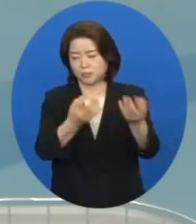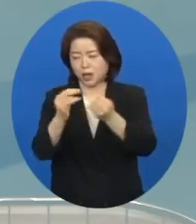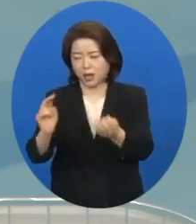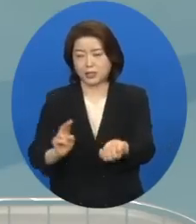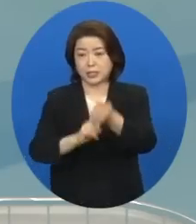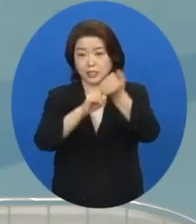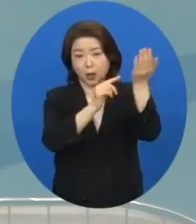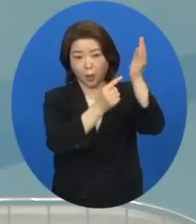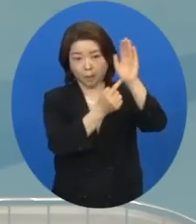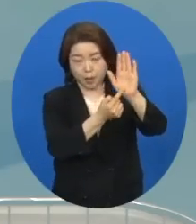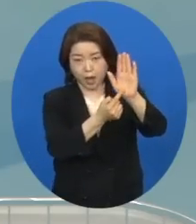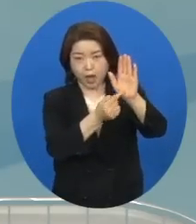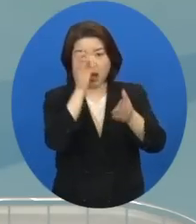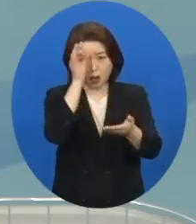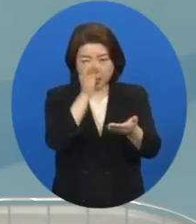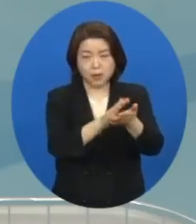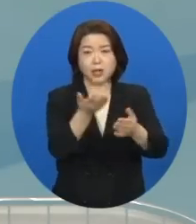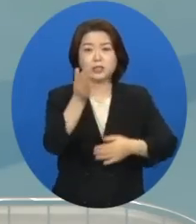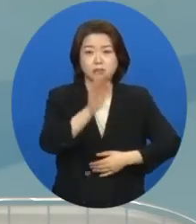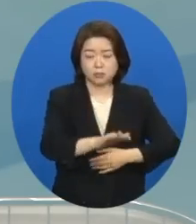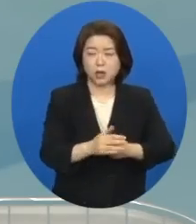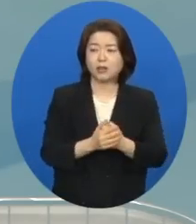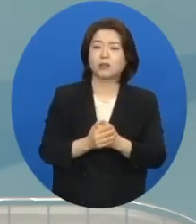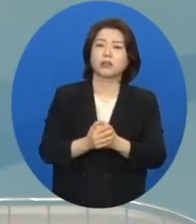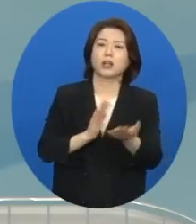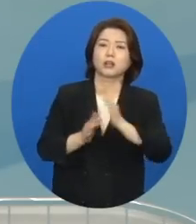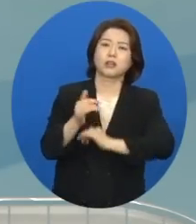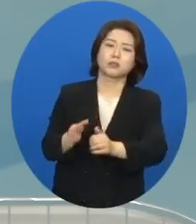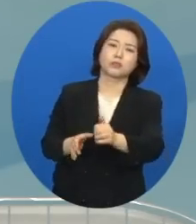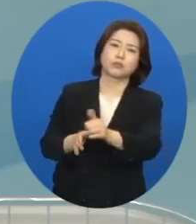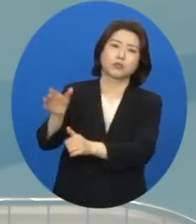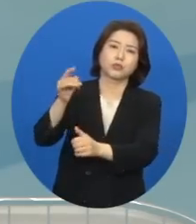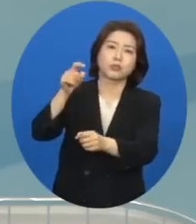보았는데도 예수님을 죽이려고 했어요.